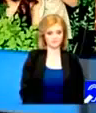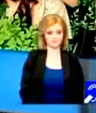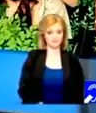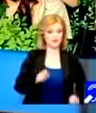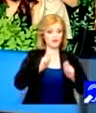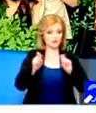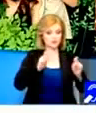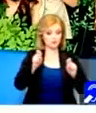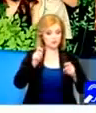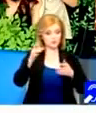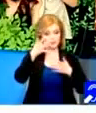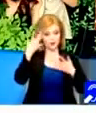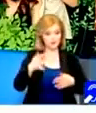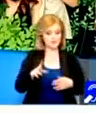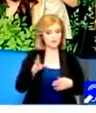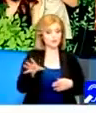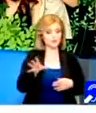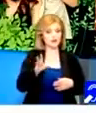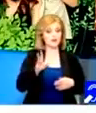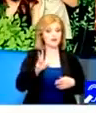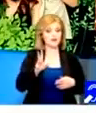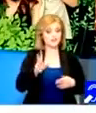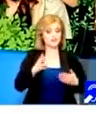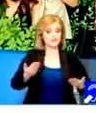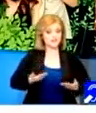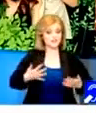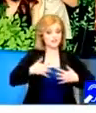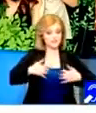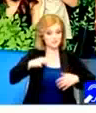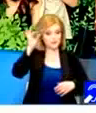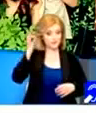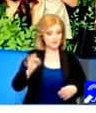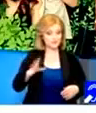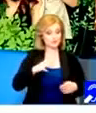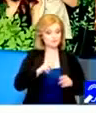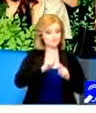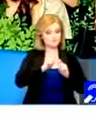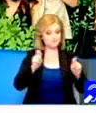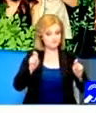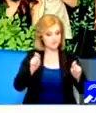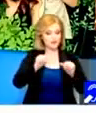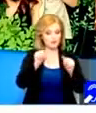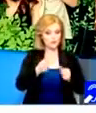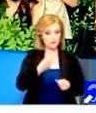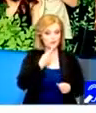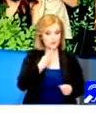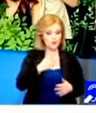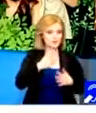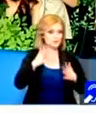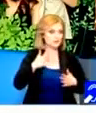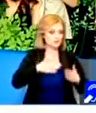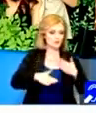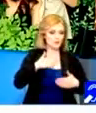Cadouri de Paști pentru locatarii grădinii zoologice din Berlin. Ei au fost răsfățați cu bunătăți în formă de ouă de Paște. Cel mai mult s-a